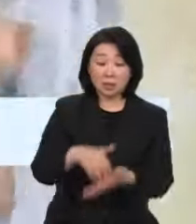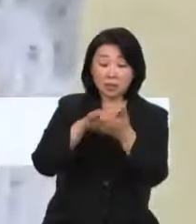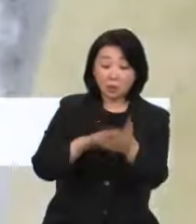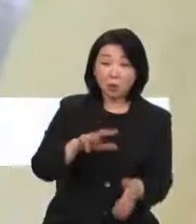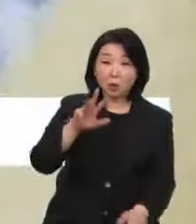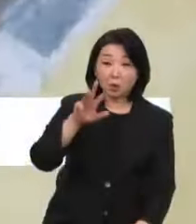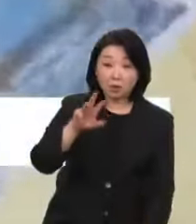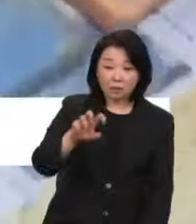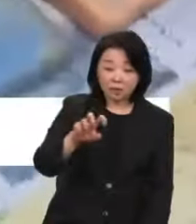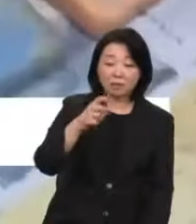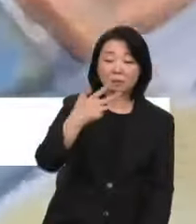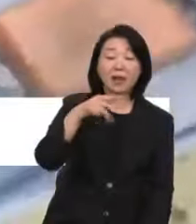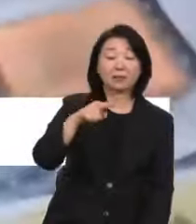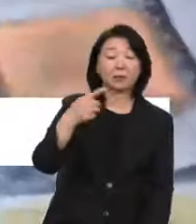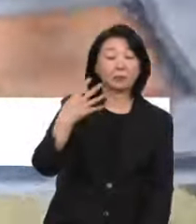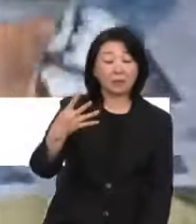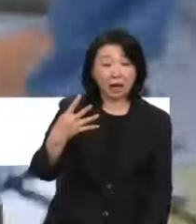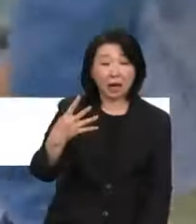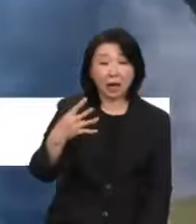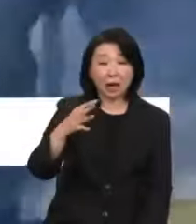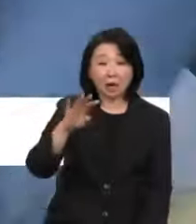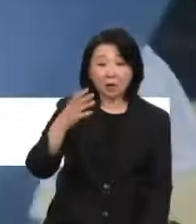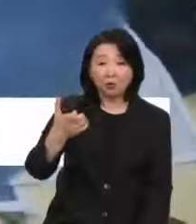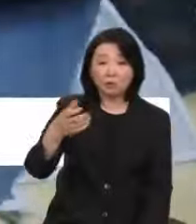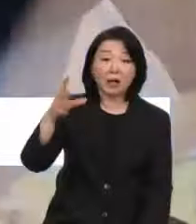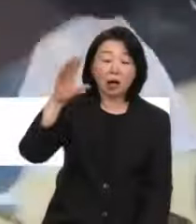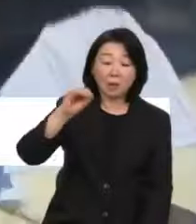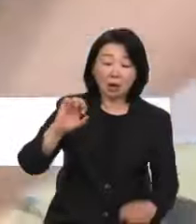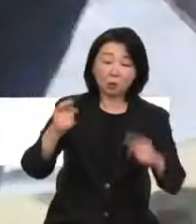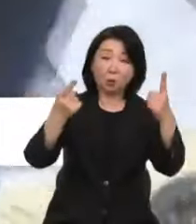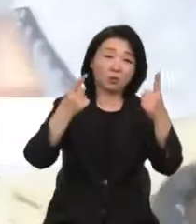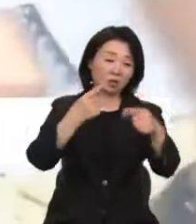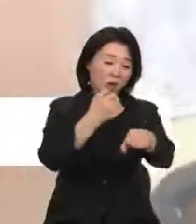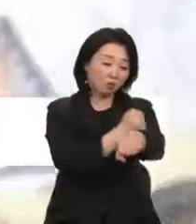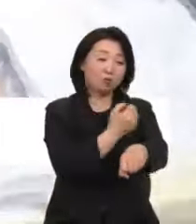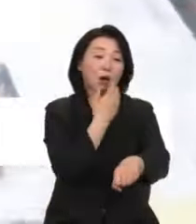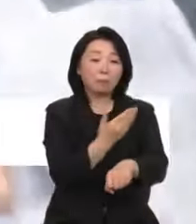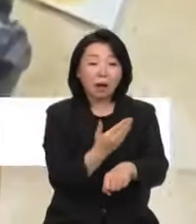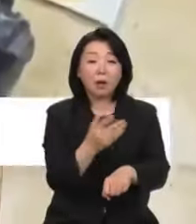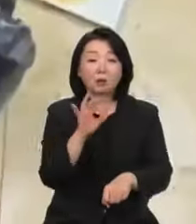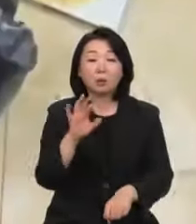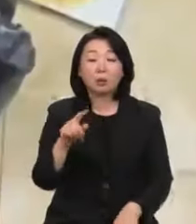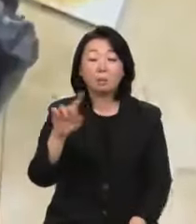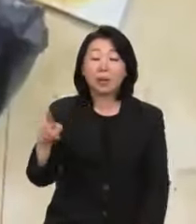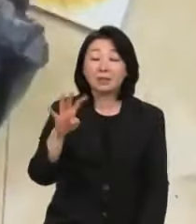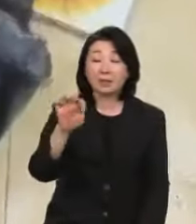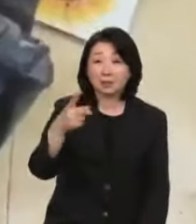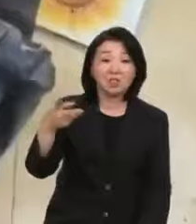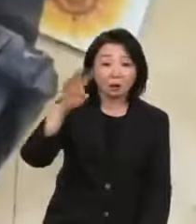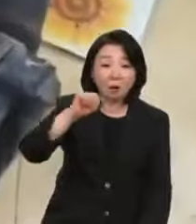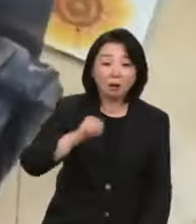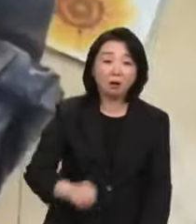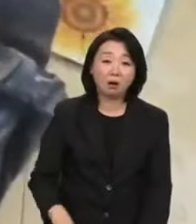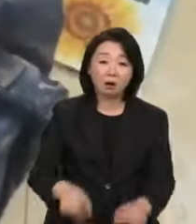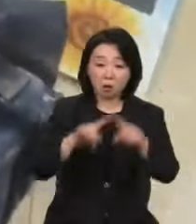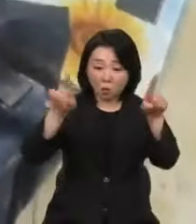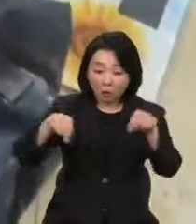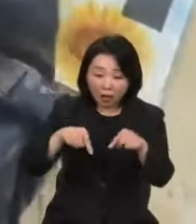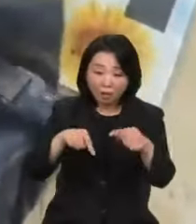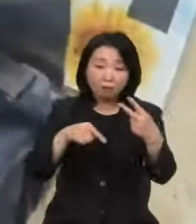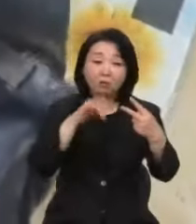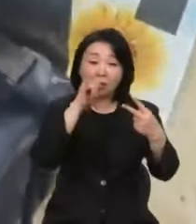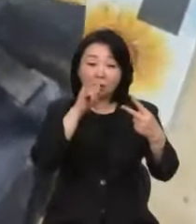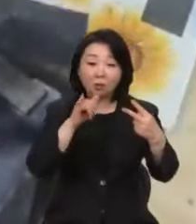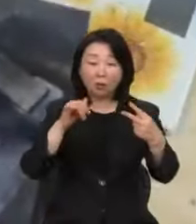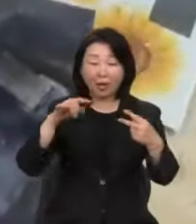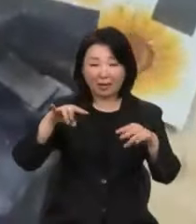28.4kg, 94만 명이 동시에 투약할 수 있는 양으로 시가 142억 원어치입니다. 코카인 덩어리 2개 안에선